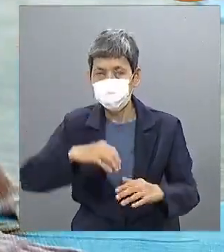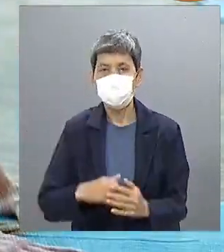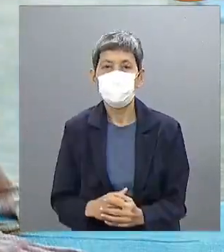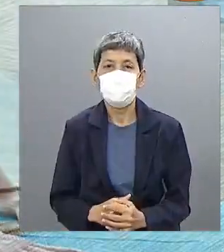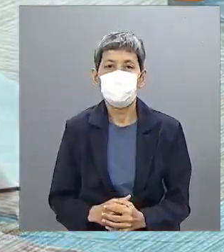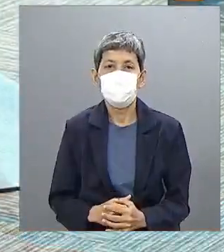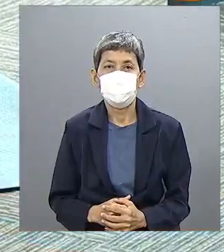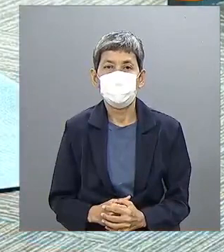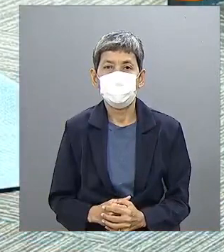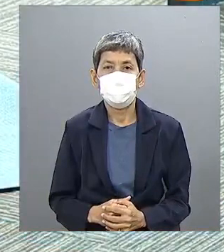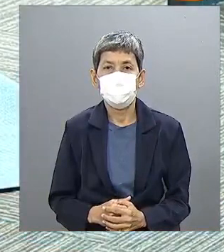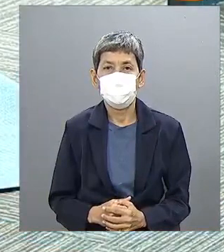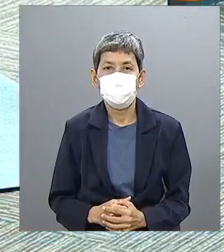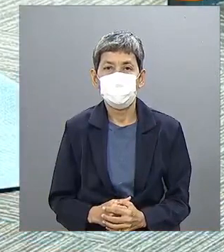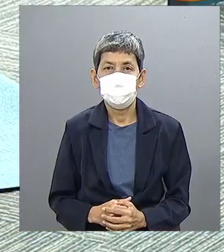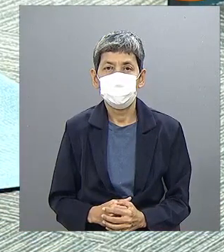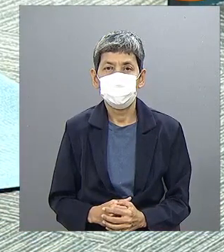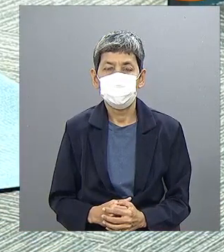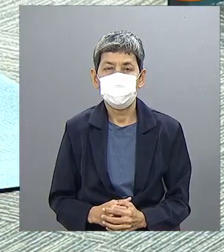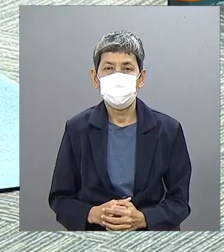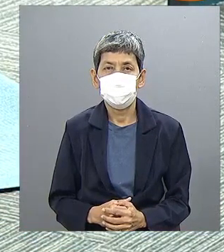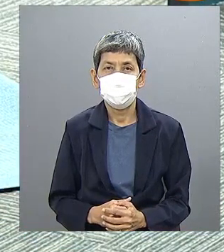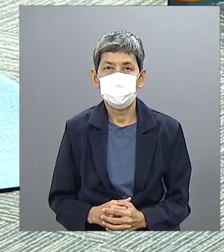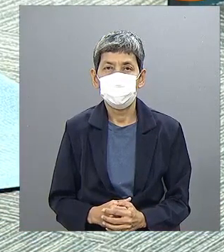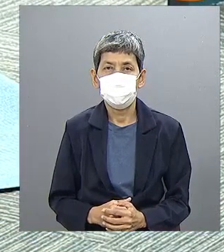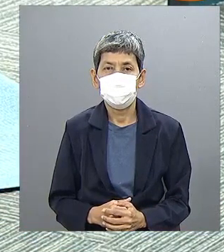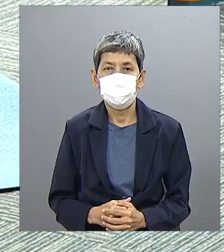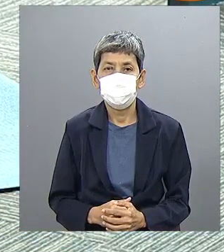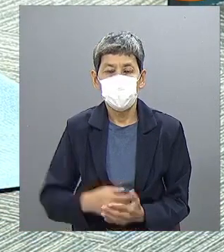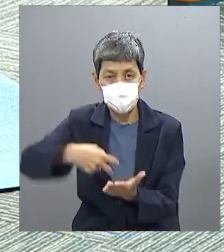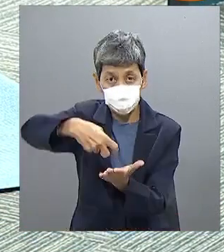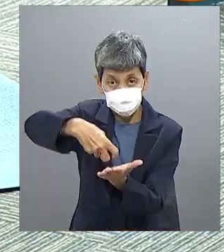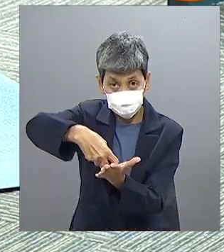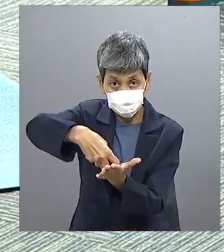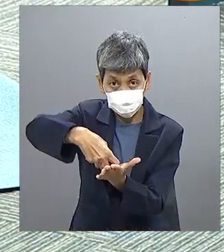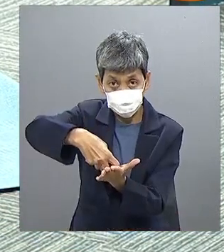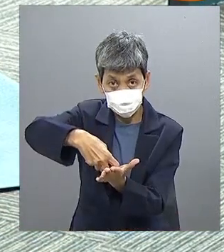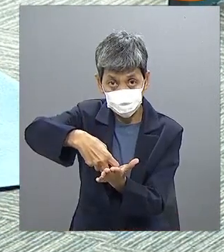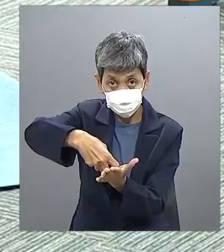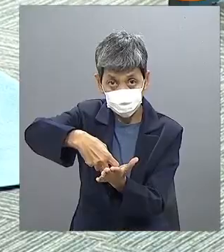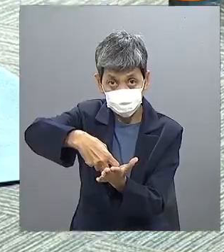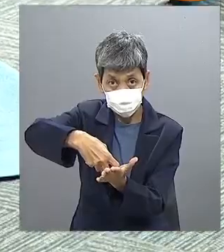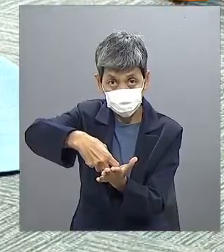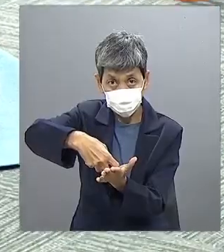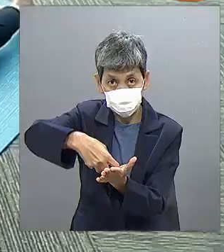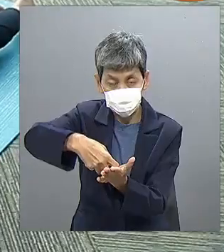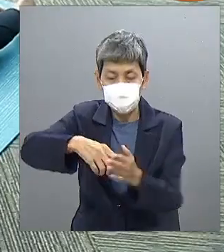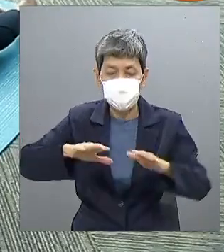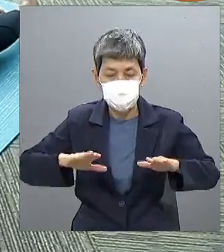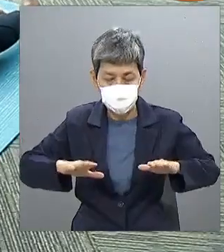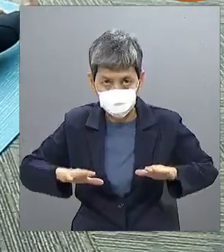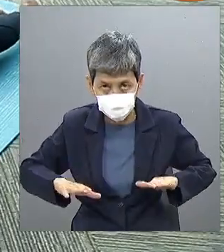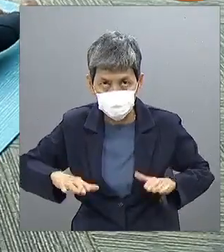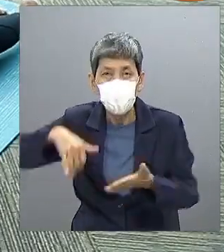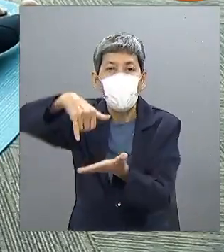สีขาวว่างเข้าลงที่พื้นค่ะวางหน้าอกลงไปกับพื้นค่ะนอนคว่ำ